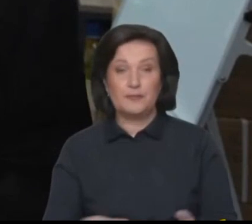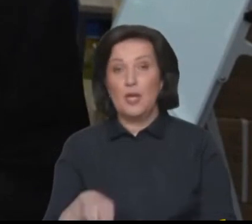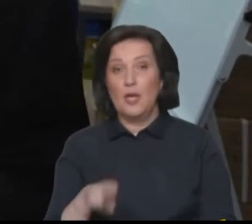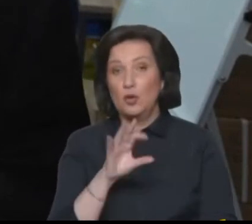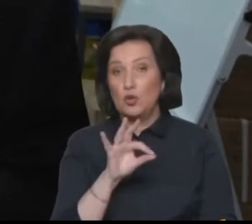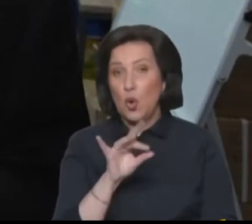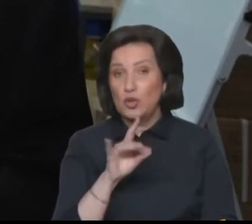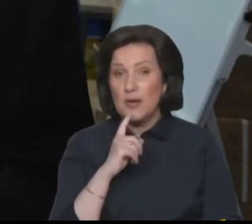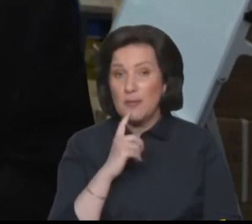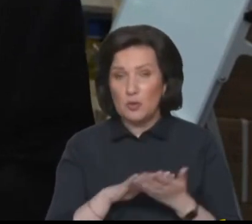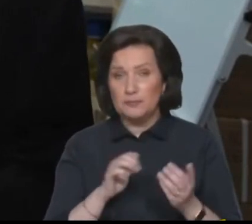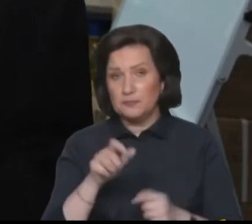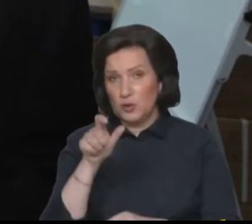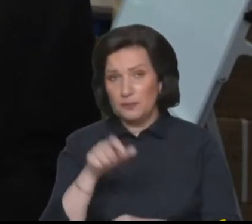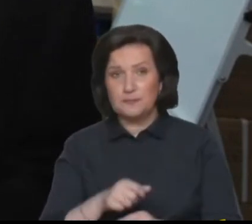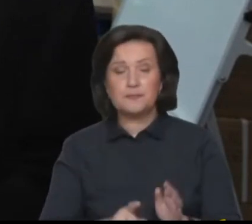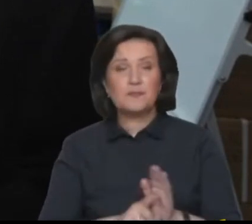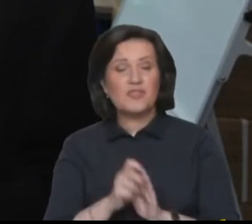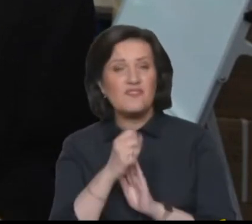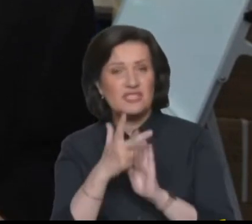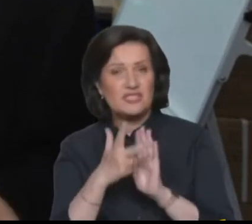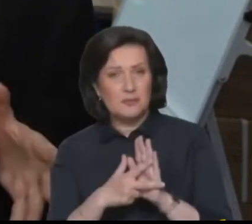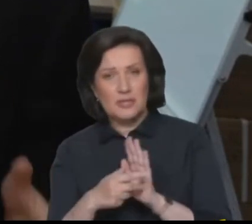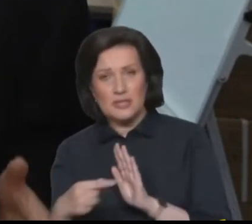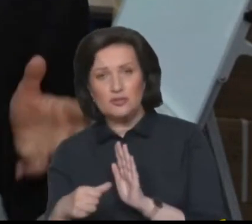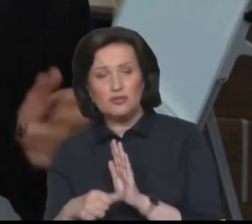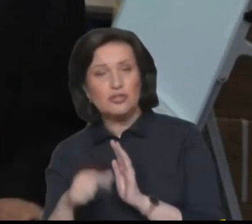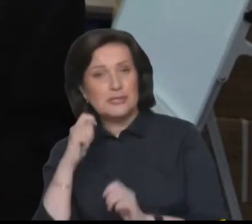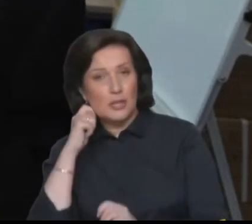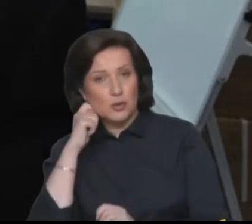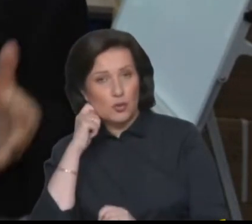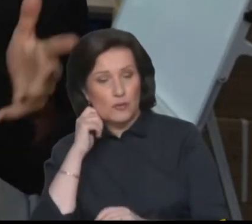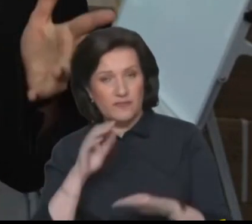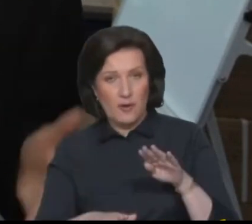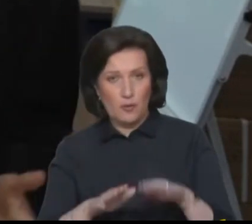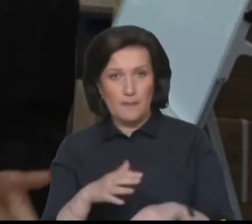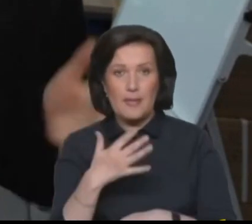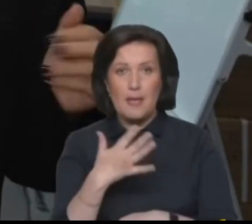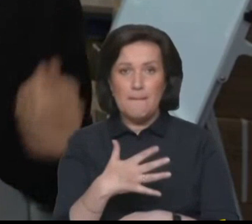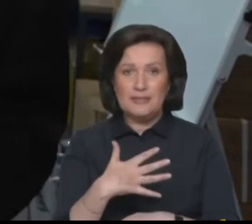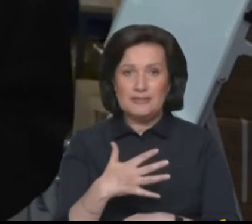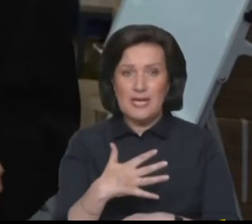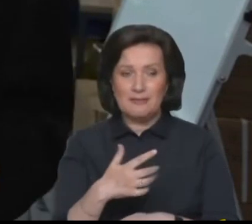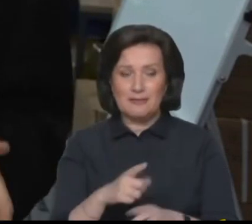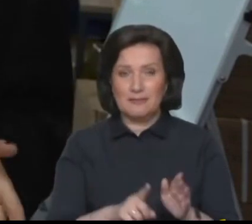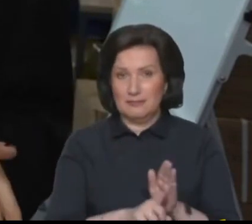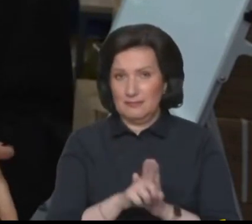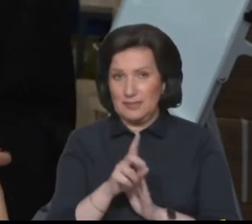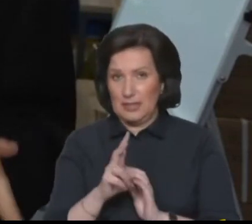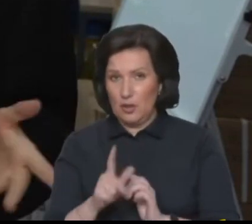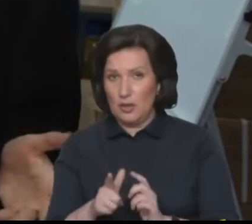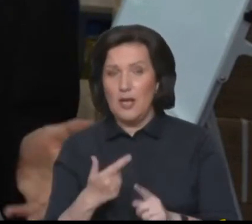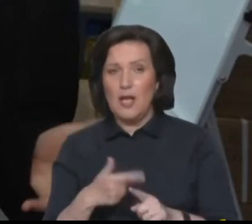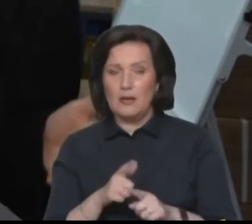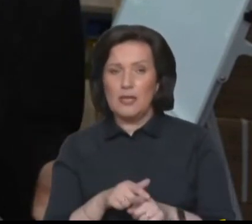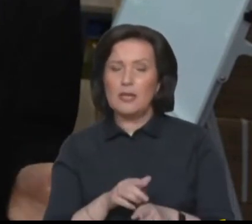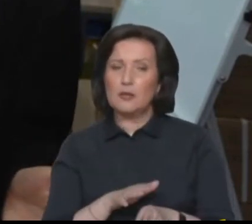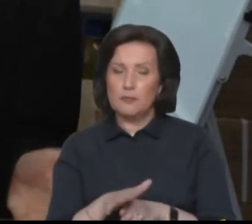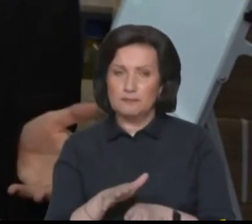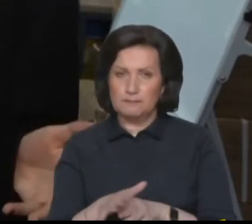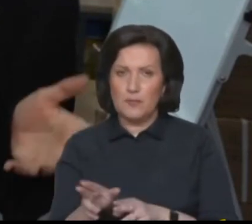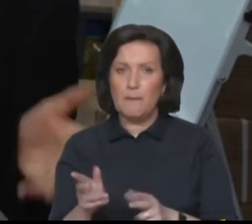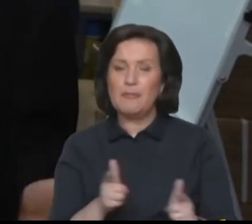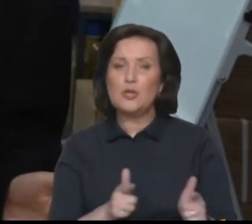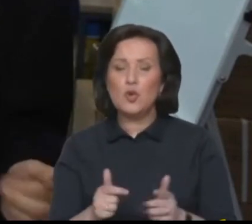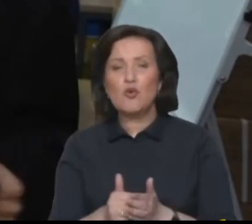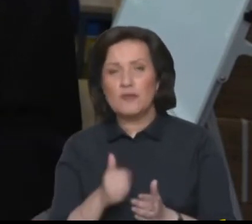крові можуть бути громадяни віком від 18 до 60 років, вагою від 50 кілограмів, і які дотримувались правил підготовки